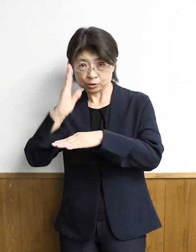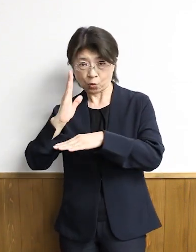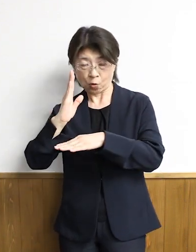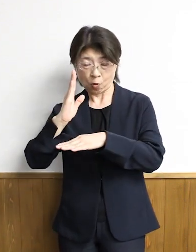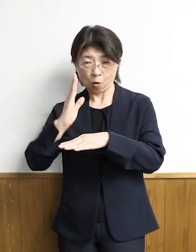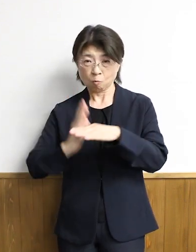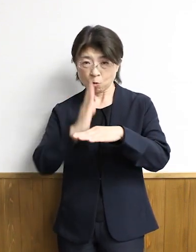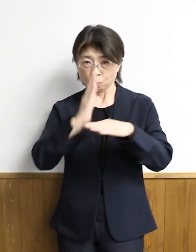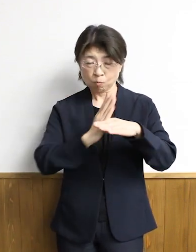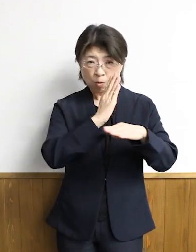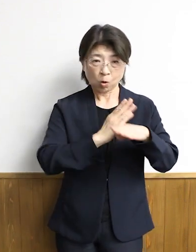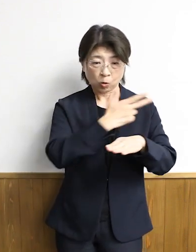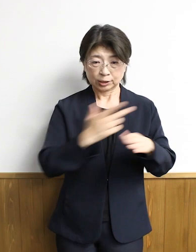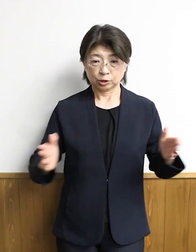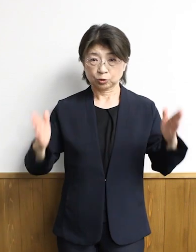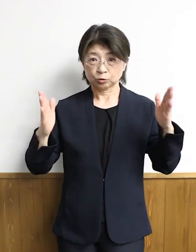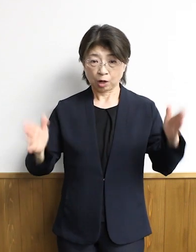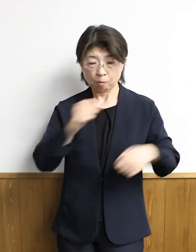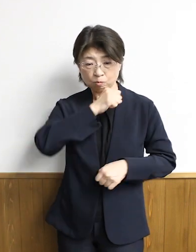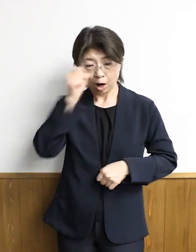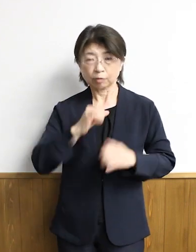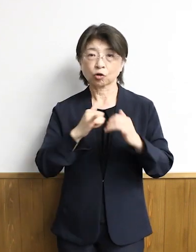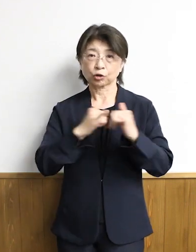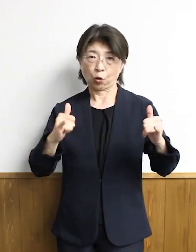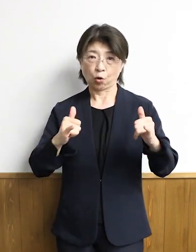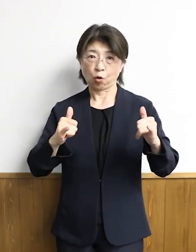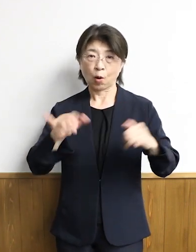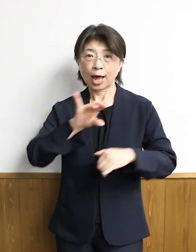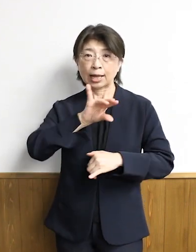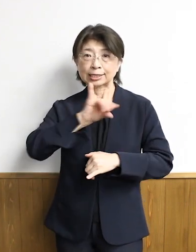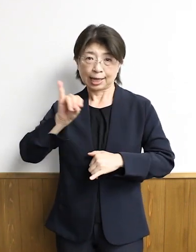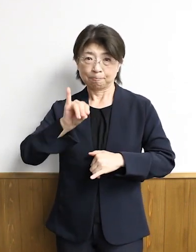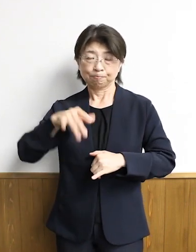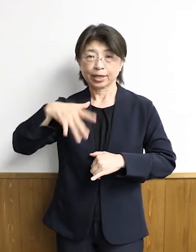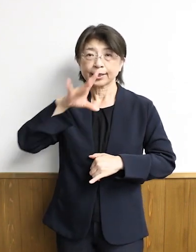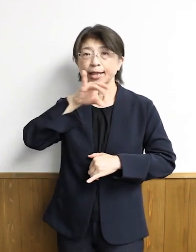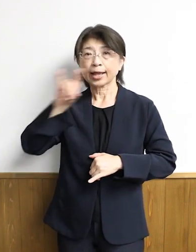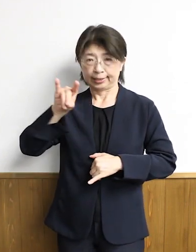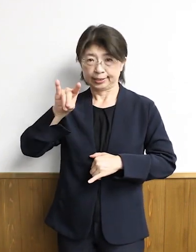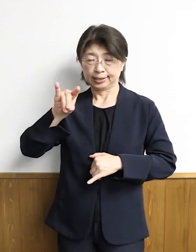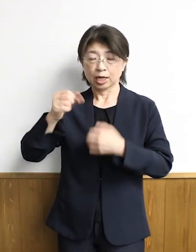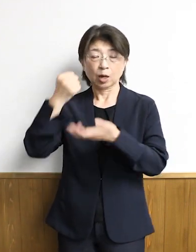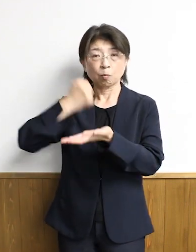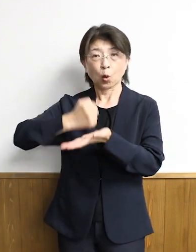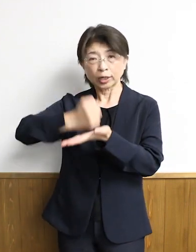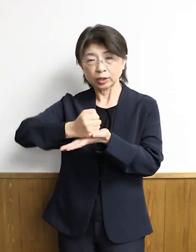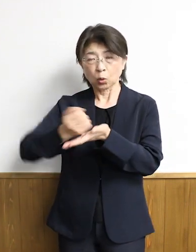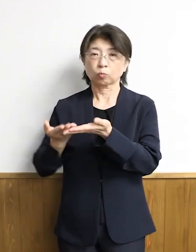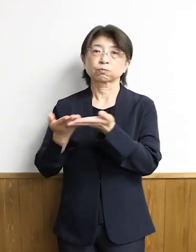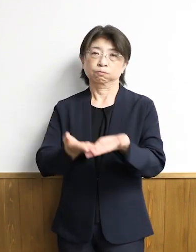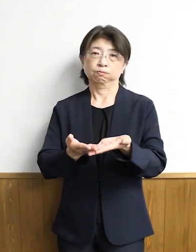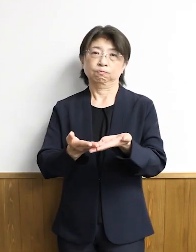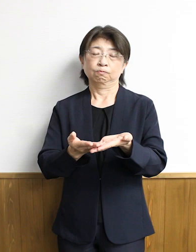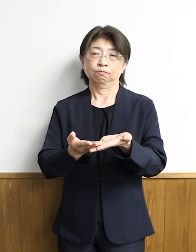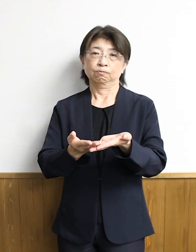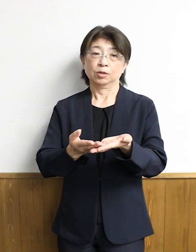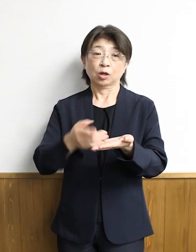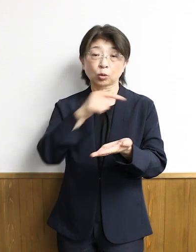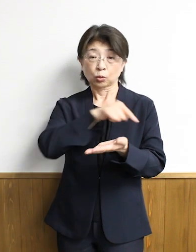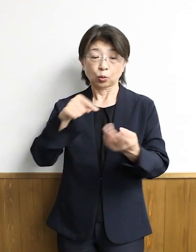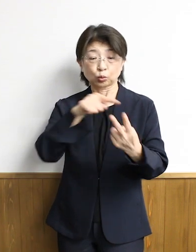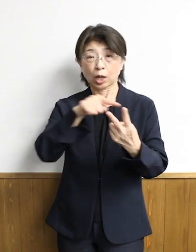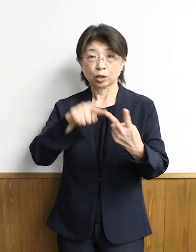ネギを付与いたしますこの2つをどちらも達成した方は合計1500ネギが